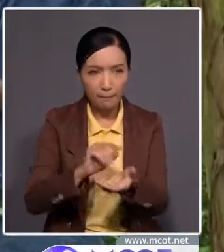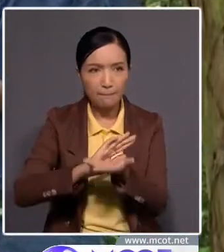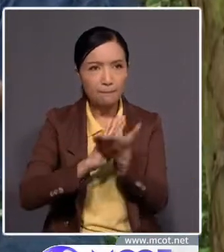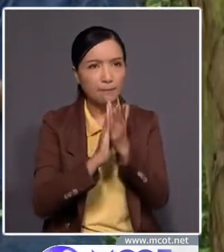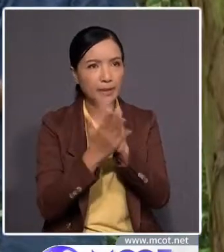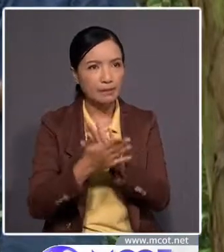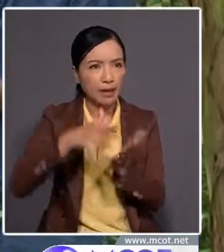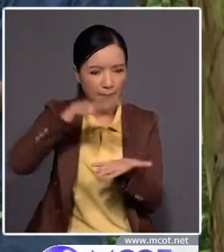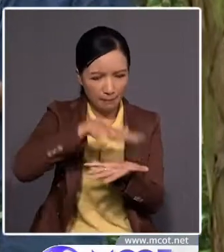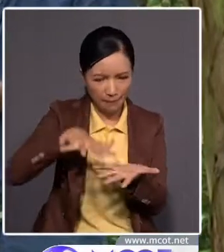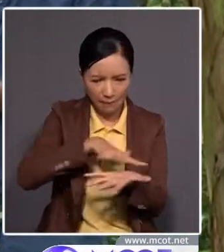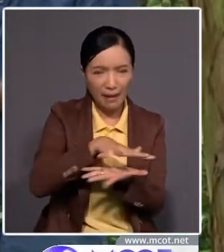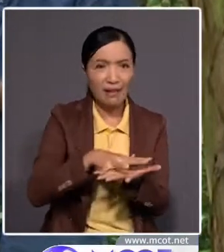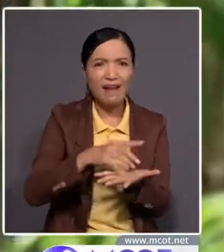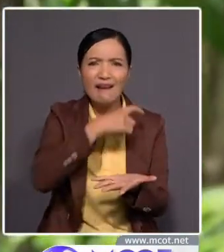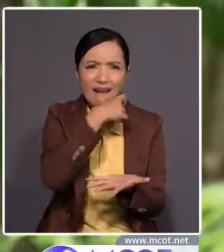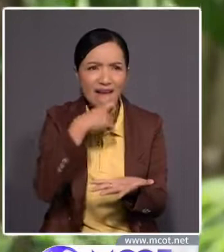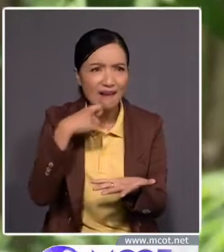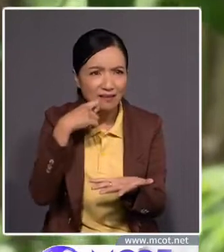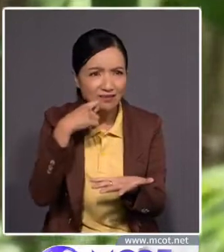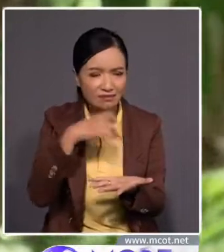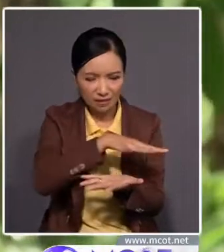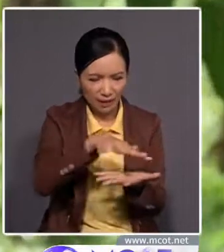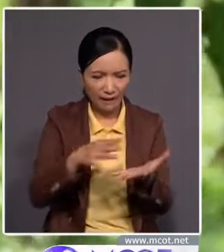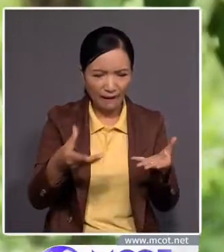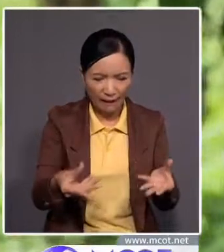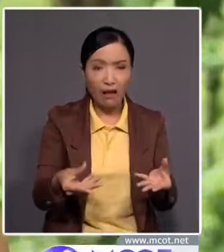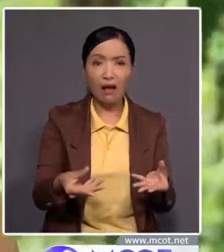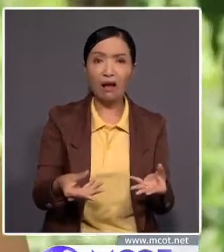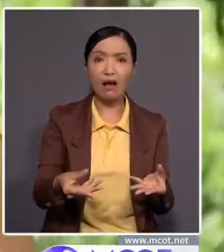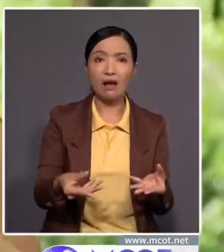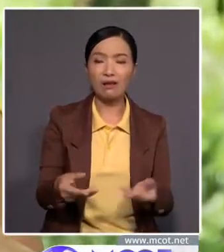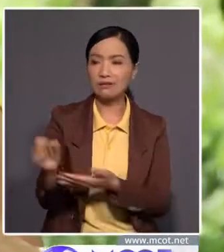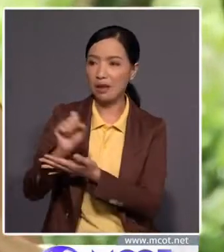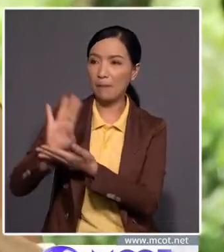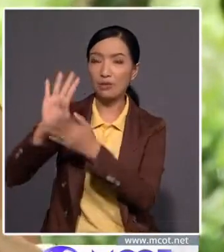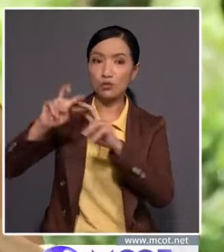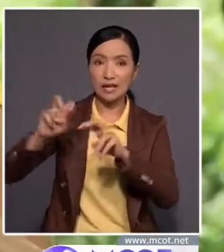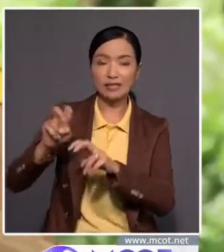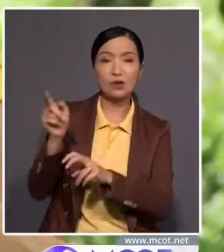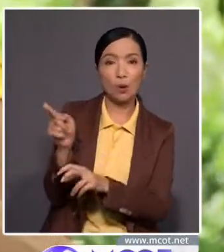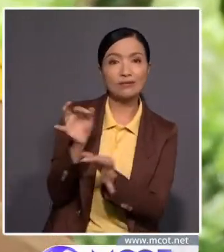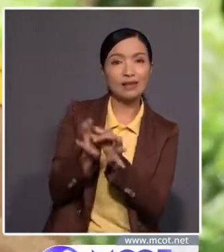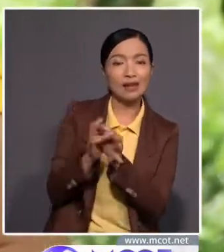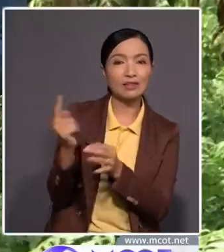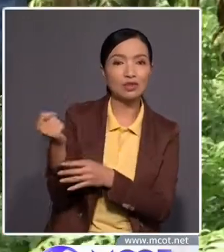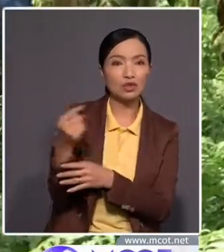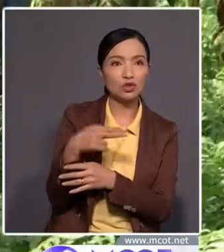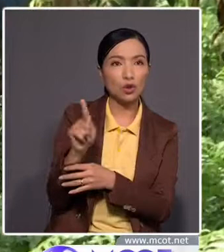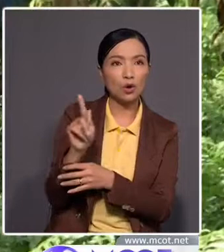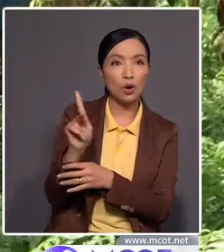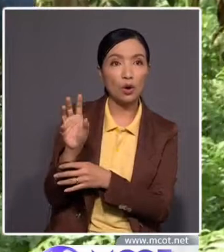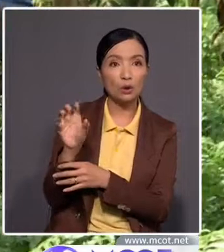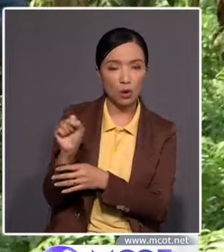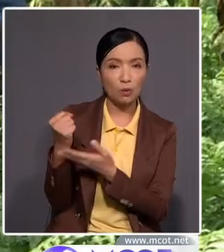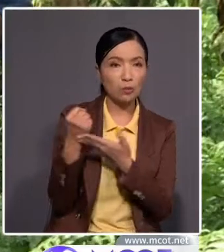แผ่นแห้ง ผักอัดแผ่นแห้ง เราได้รับทุนสนับสนุนงานวิจัยจากสถาบันวิจัยของทกส.นะครับเข้ามาต่อย